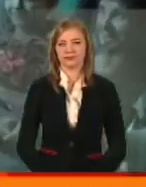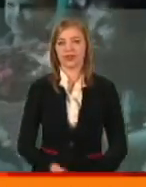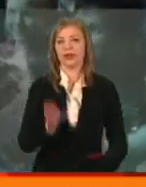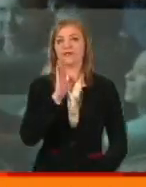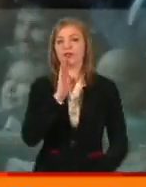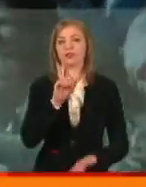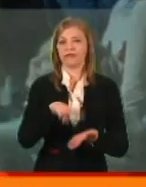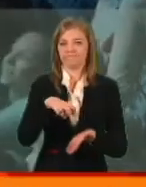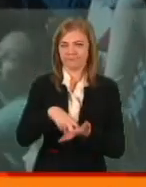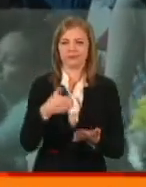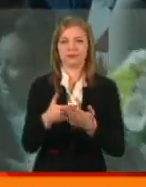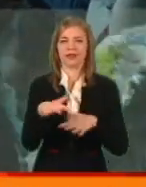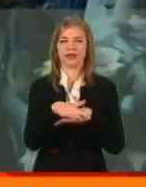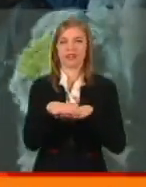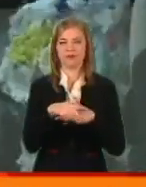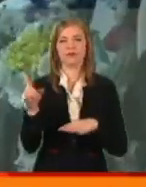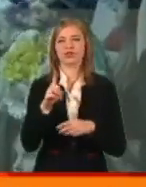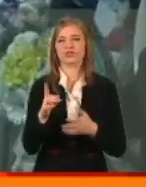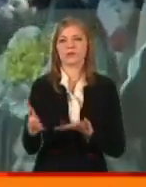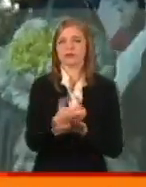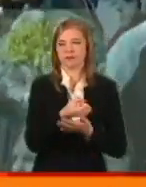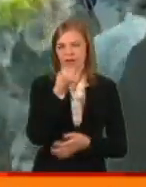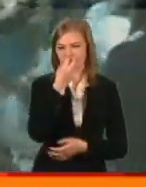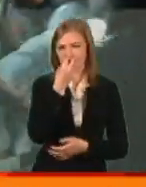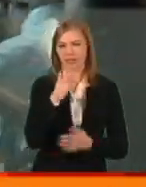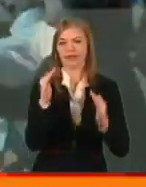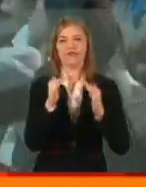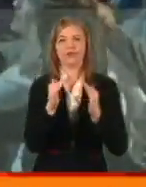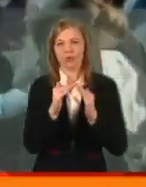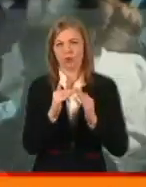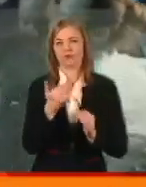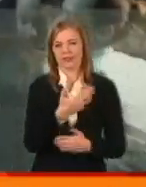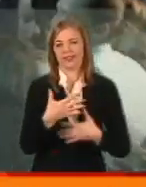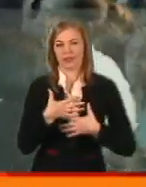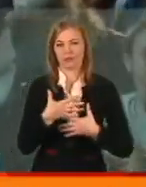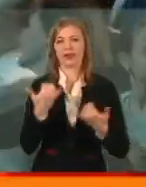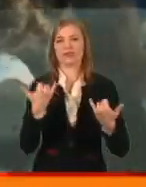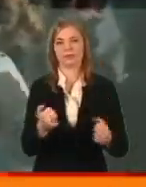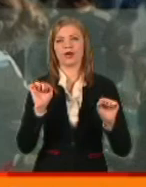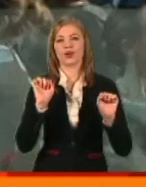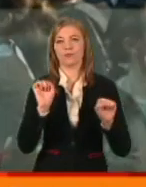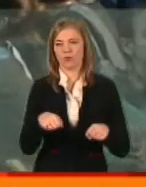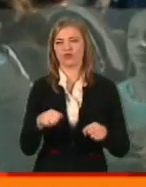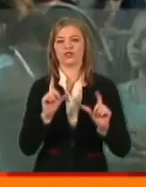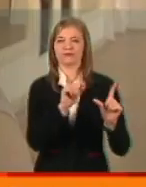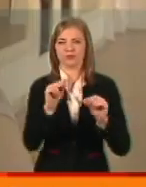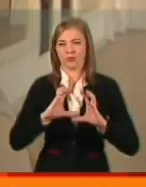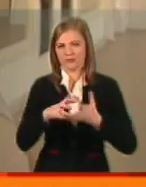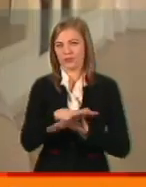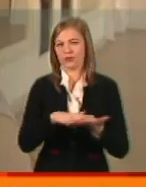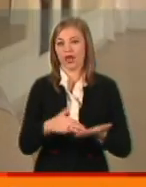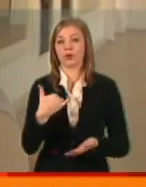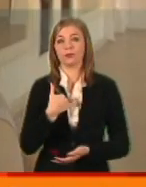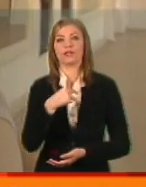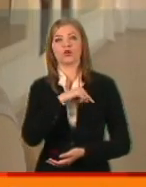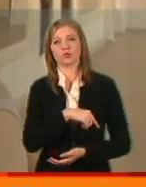Вона стає навколішки перед натовпом, щоб зібрати букети. Вдома її люблять. Тепер можна підкорювати світ далі. У мене